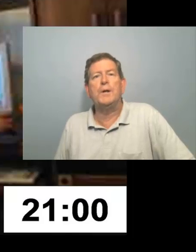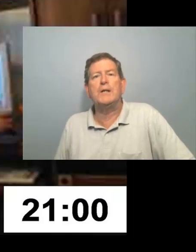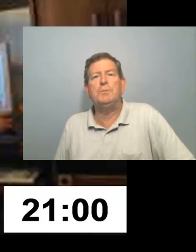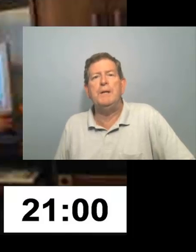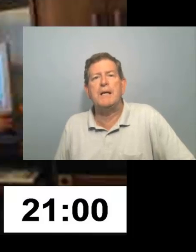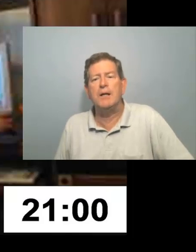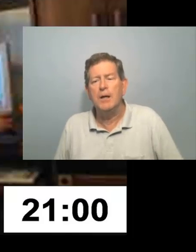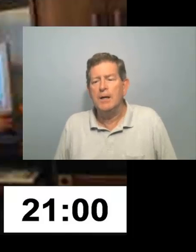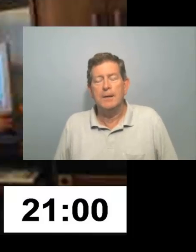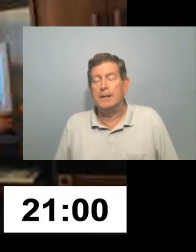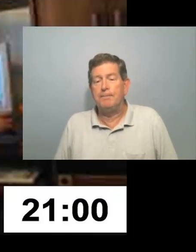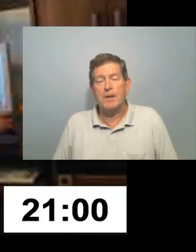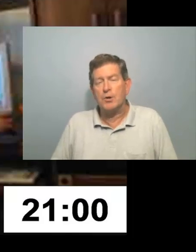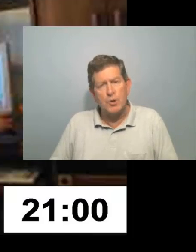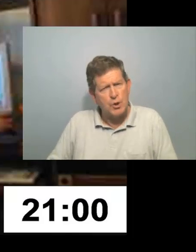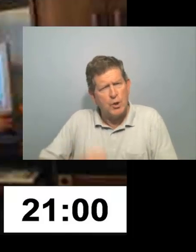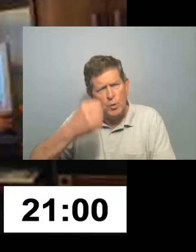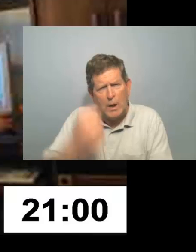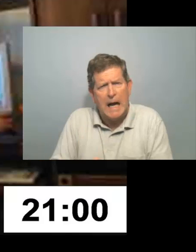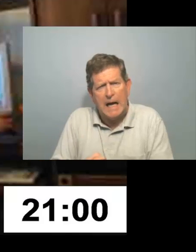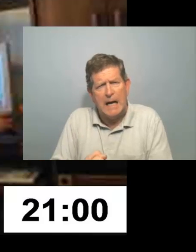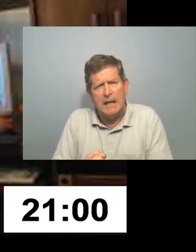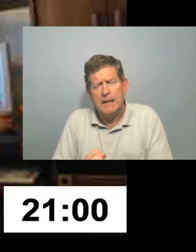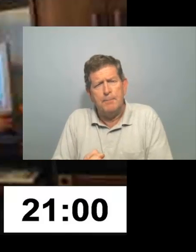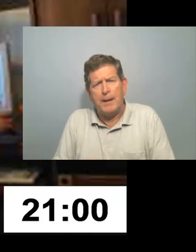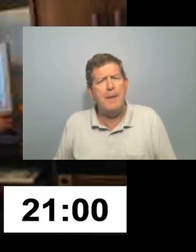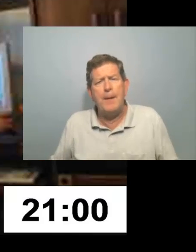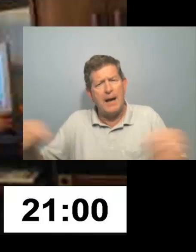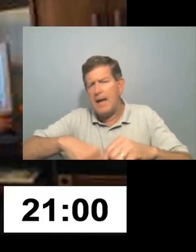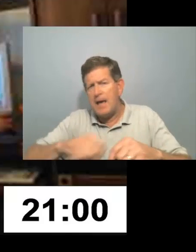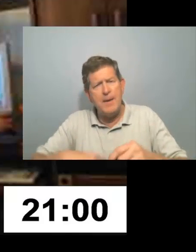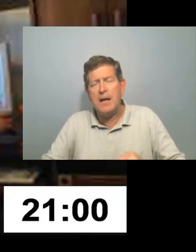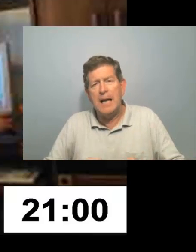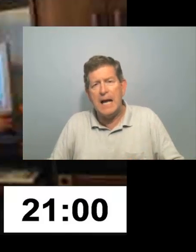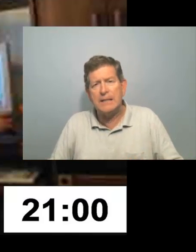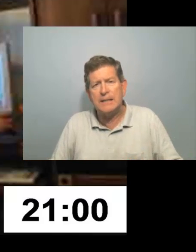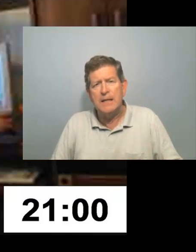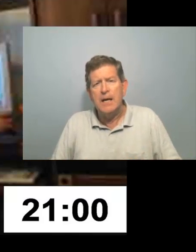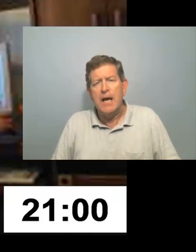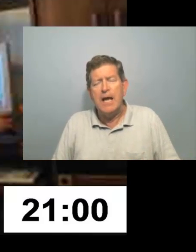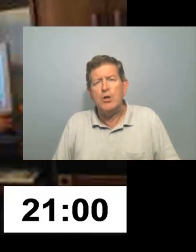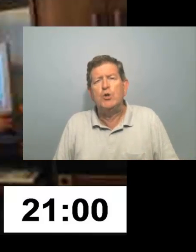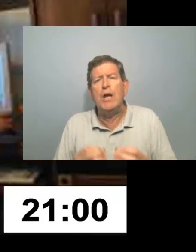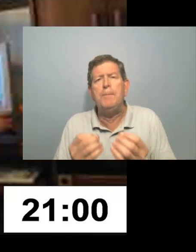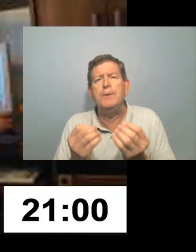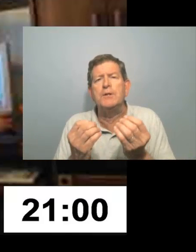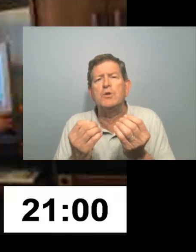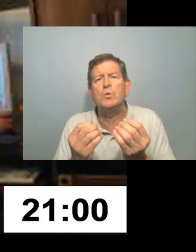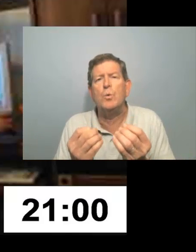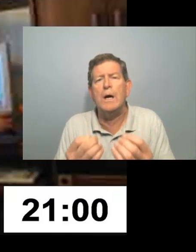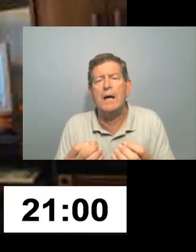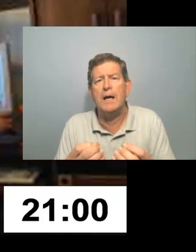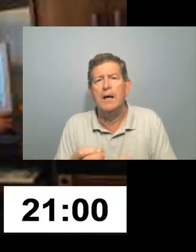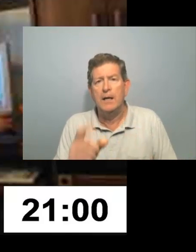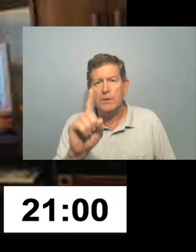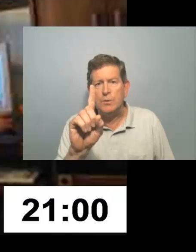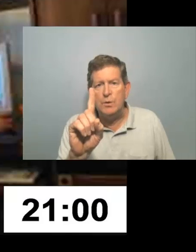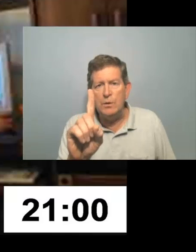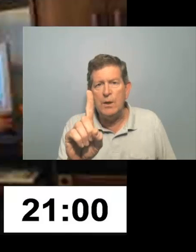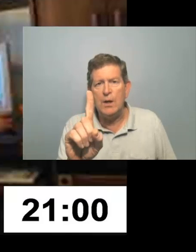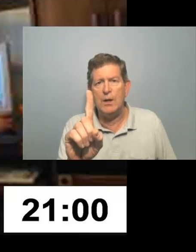Bon, John explique, je dois préparer mes classes et j'ai